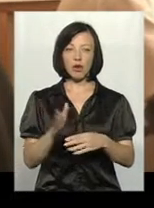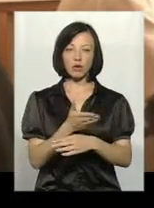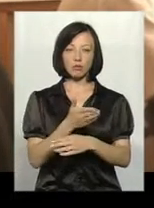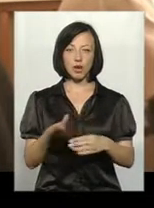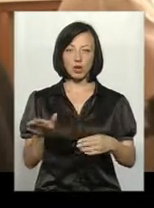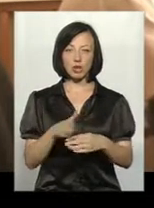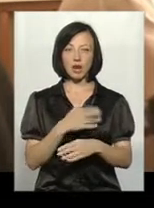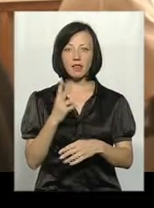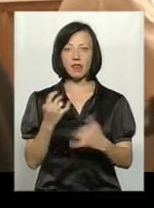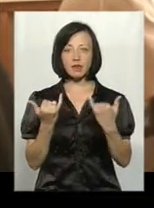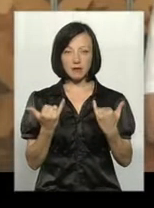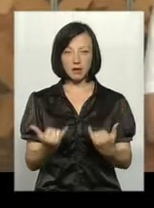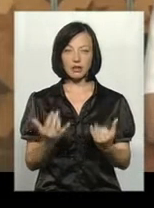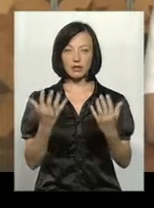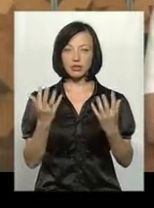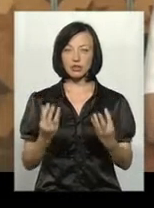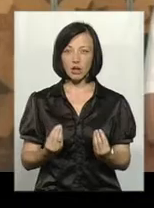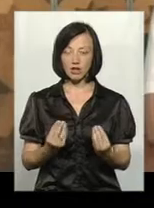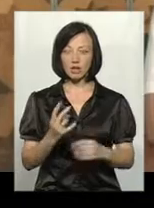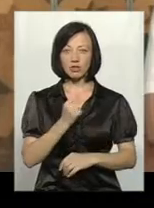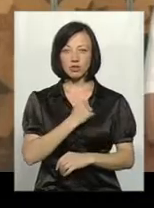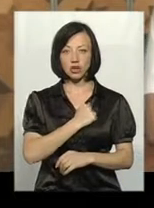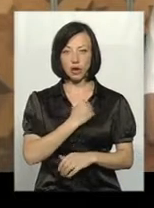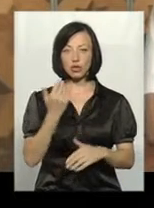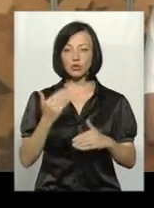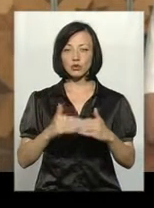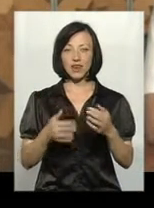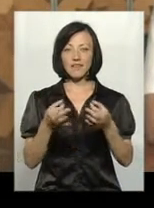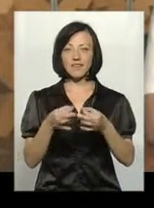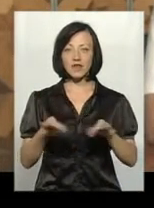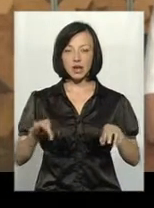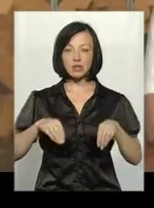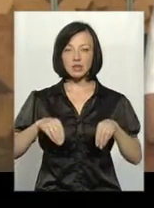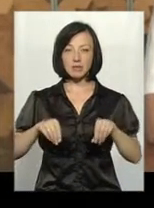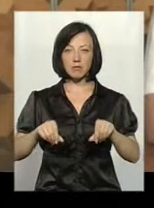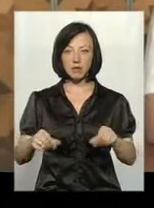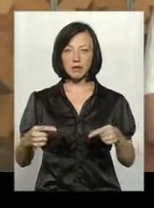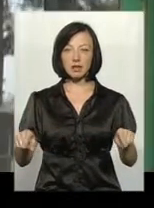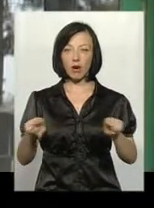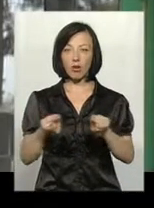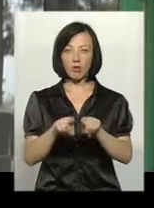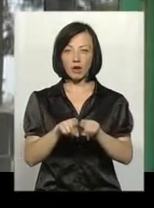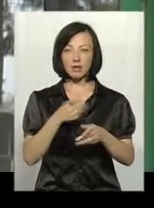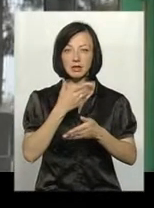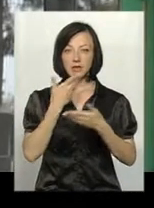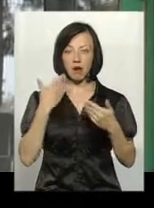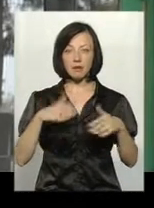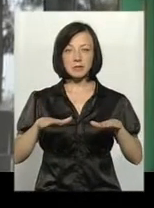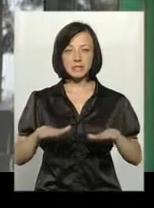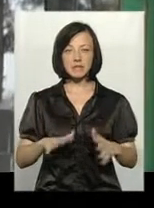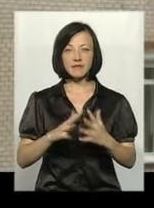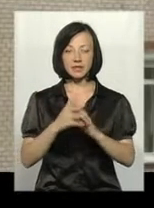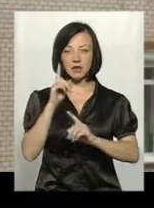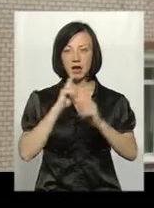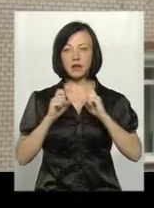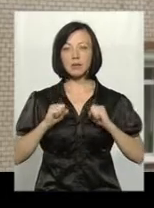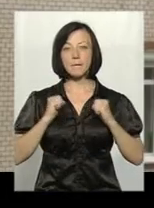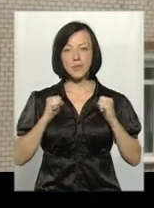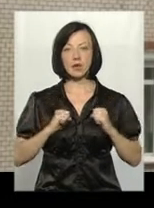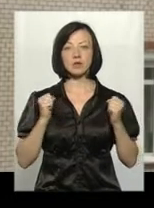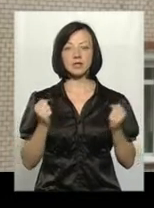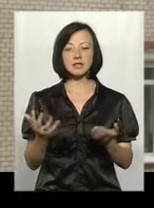розпоряджається. На даний час, на жаль, вже вільної землі такої немає. У місцевій сільській раді намагаються